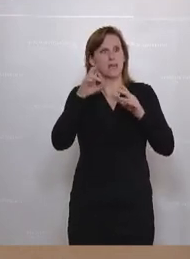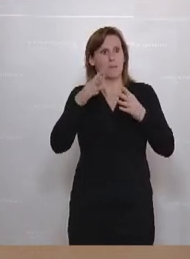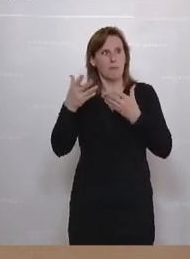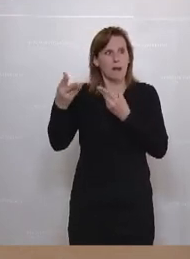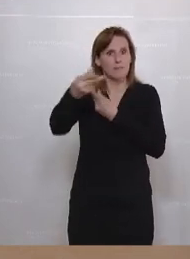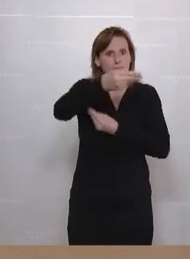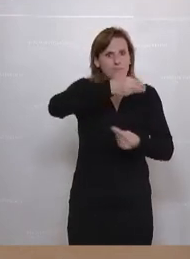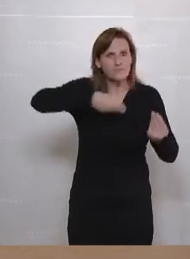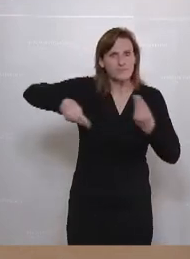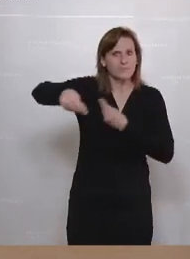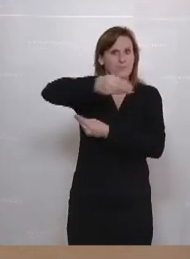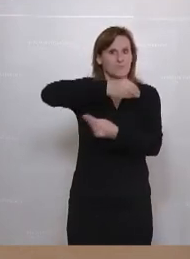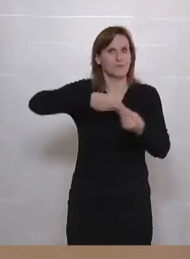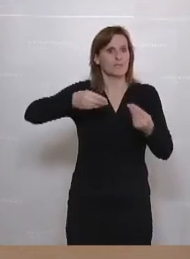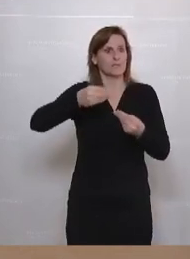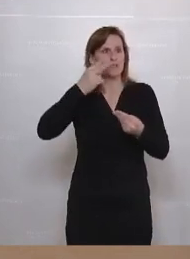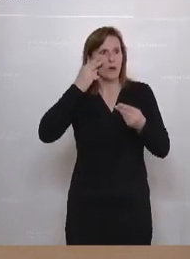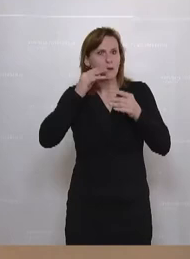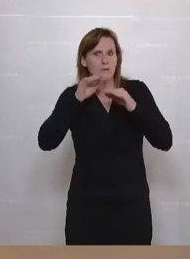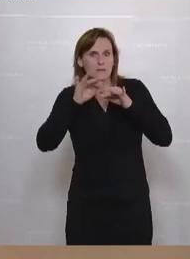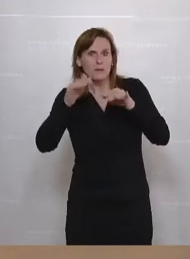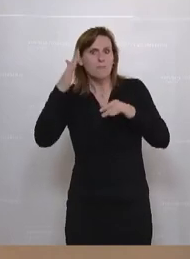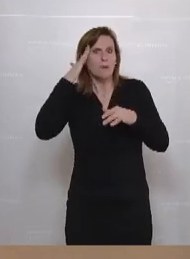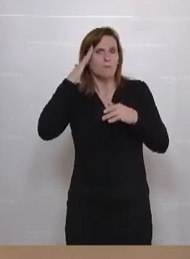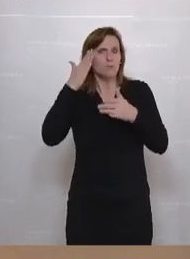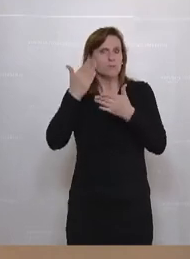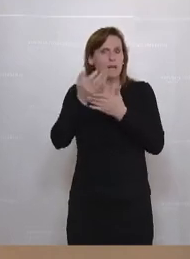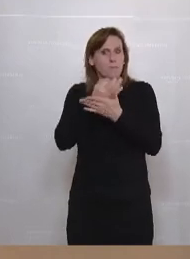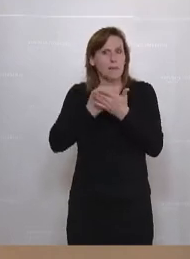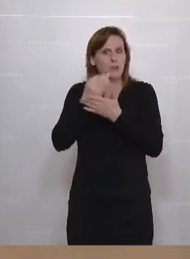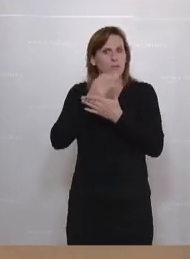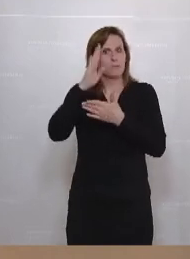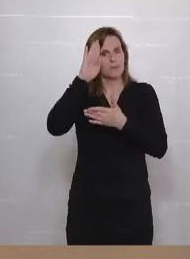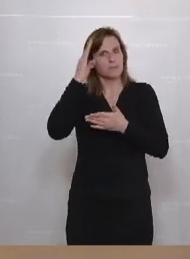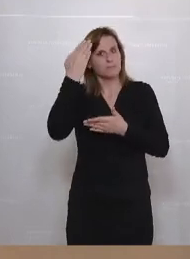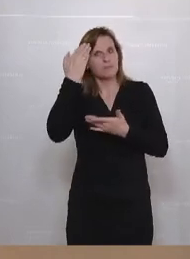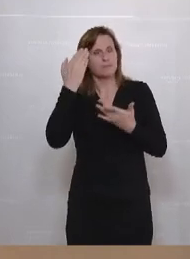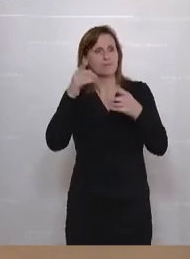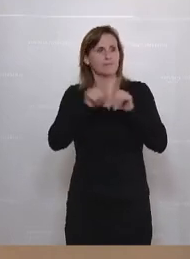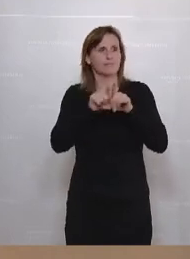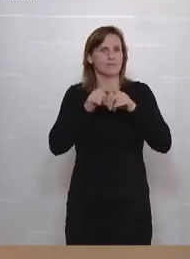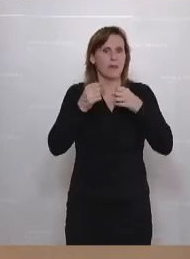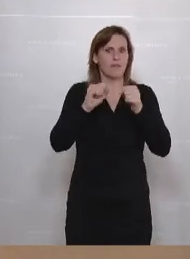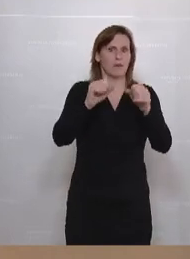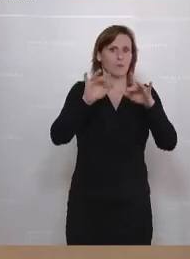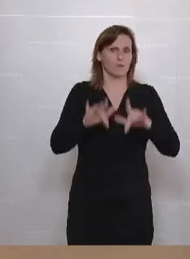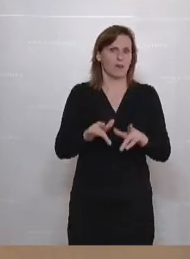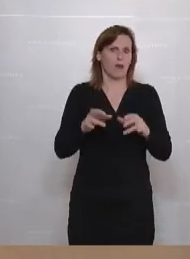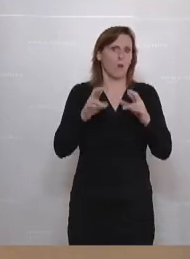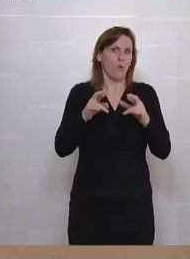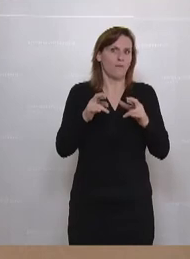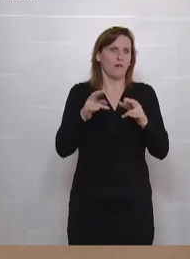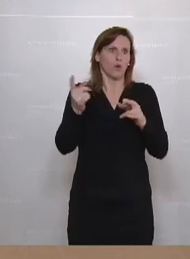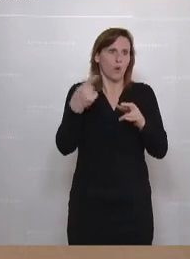ersten Schritte in Richtung Bewusstseinsbildung, in Richtung einer internationalen Bewegung setzen wollen, um hoffentlich ein